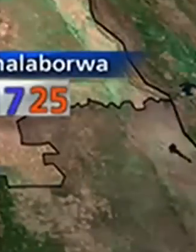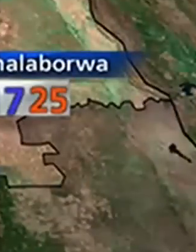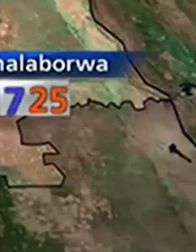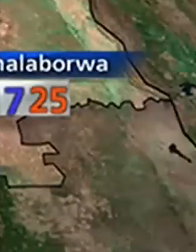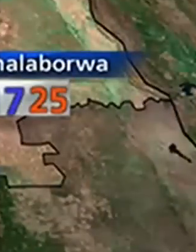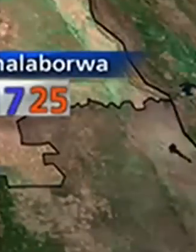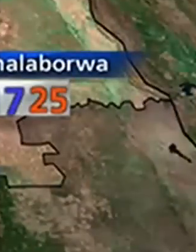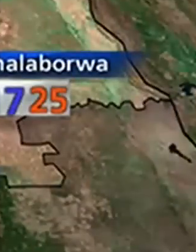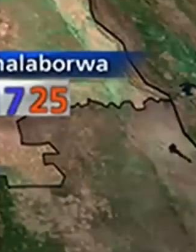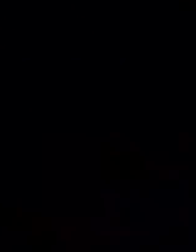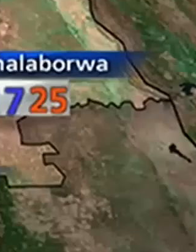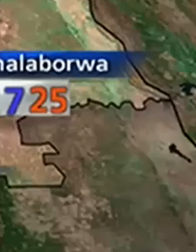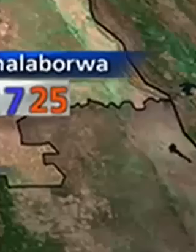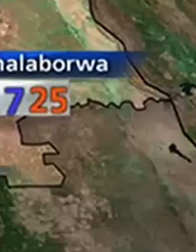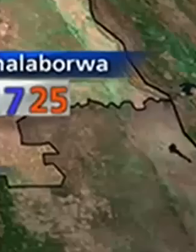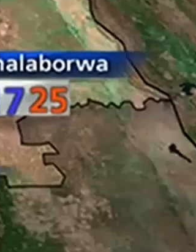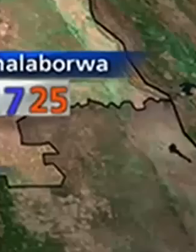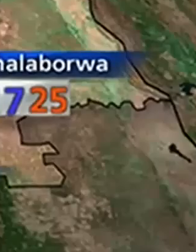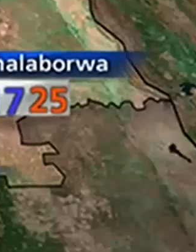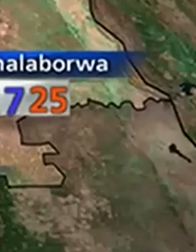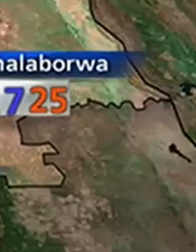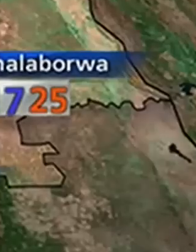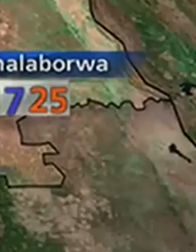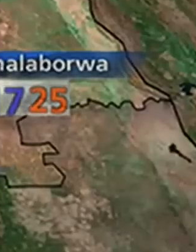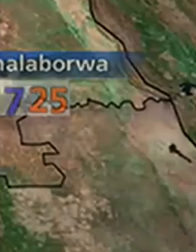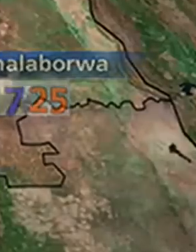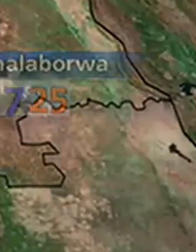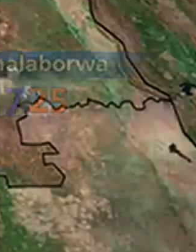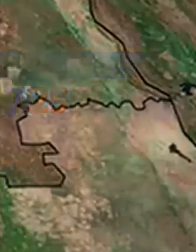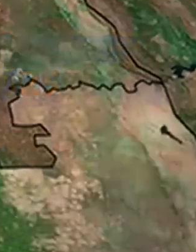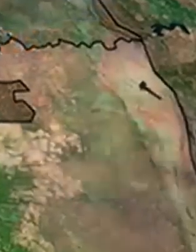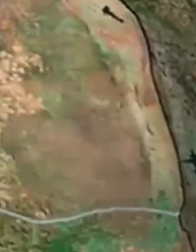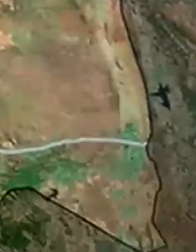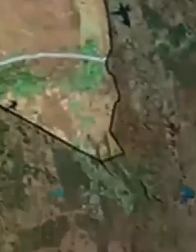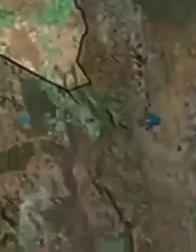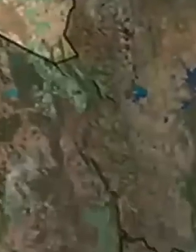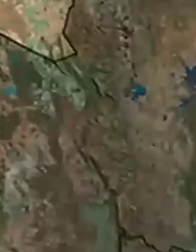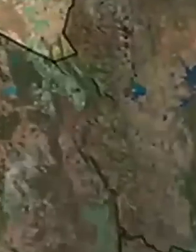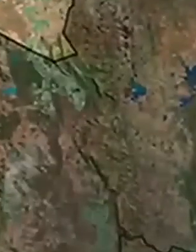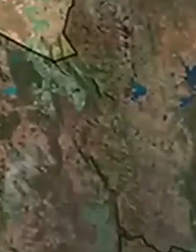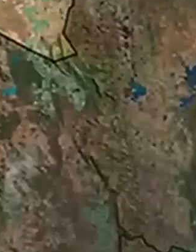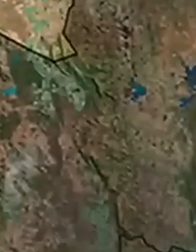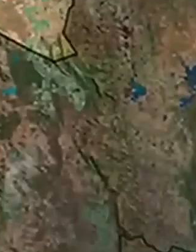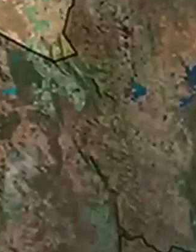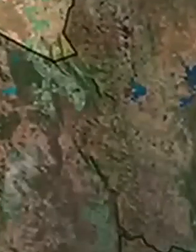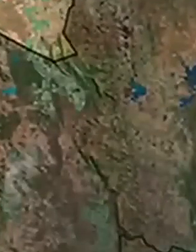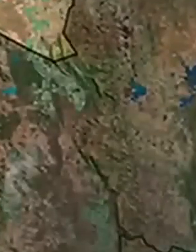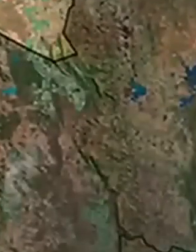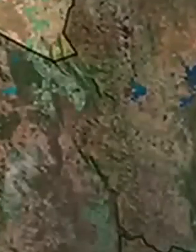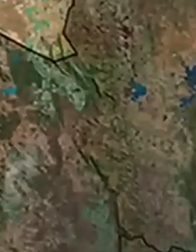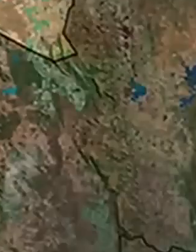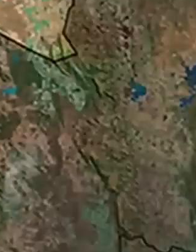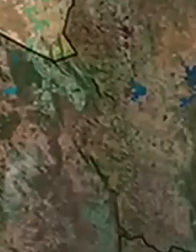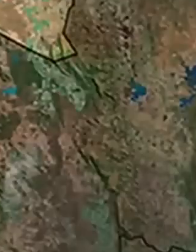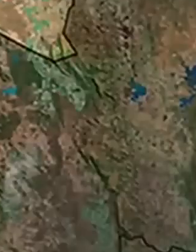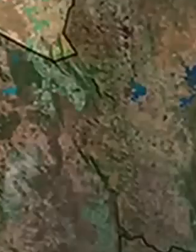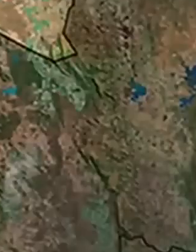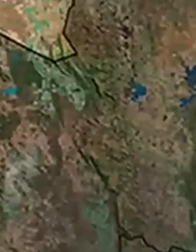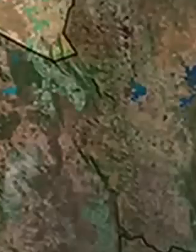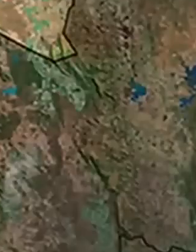sentse ke sa le hona ka lephalale teni re khadi tla re thafela ho mashume a mabedi a motse e re bong kaofela a re shebile hona ka Mpumalanga se salva hona